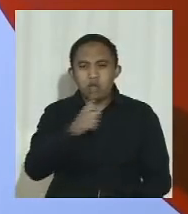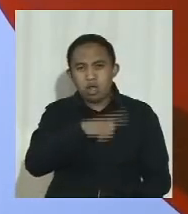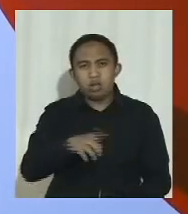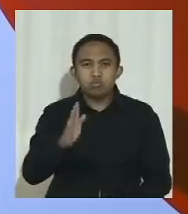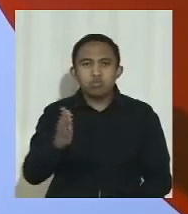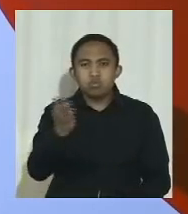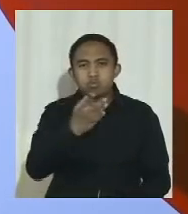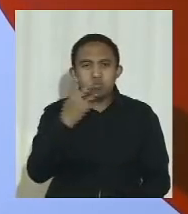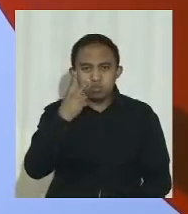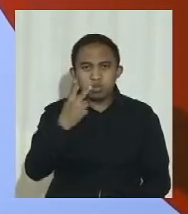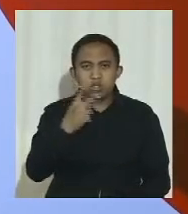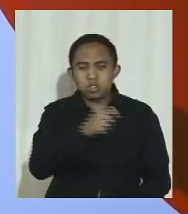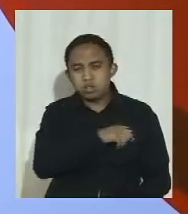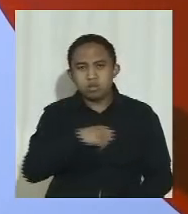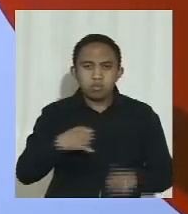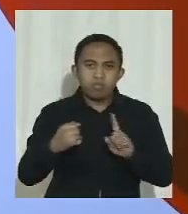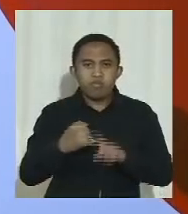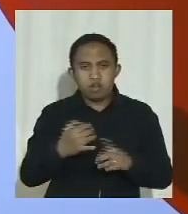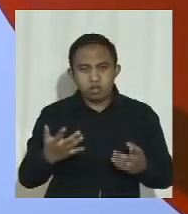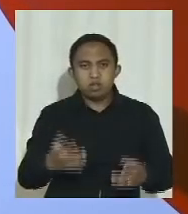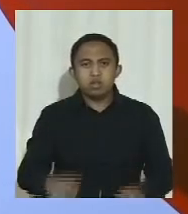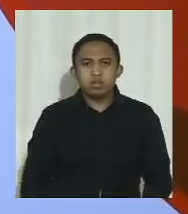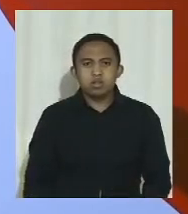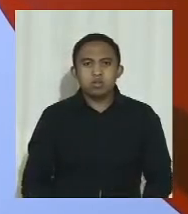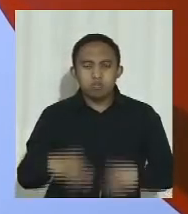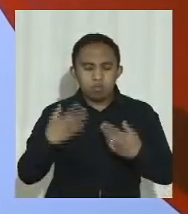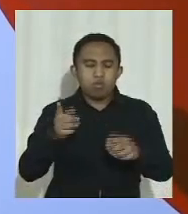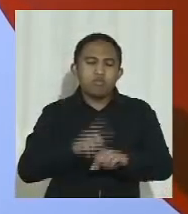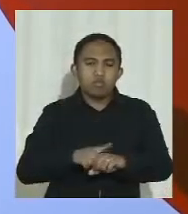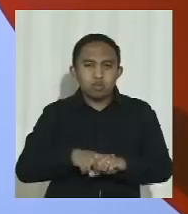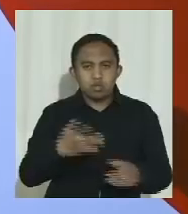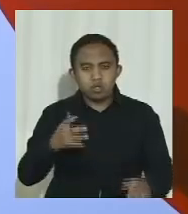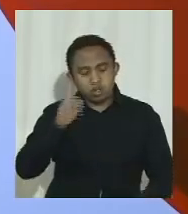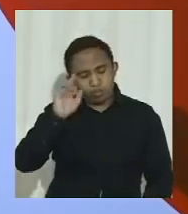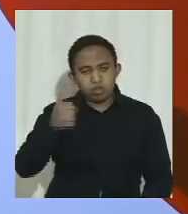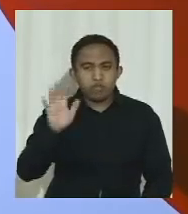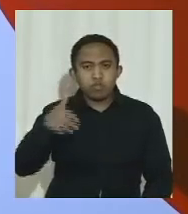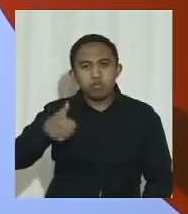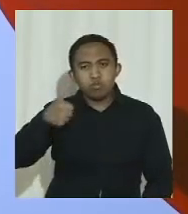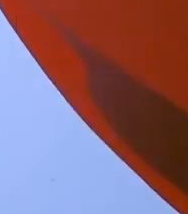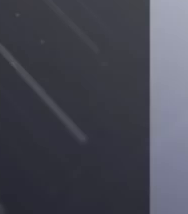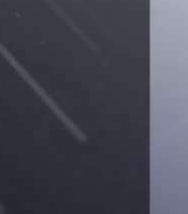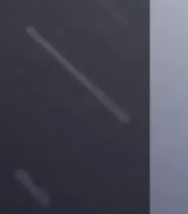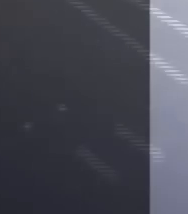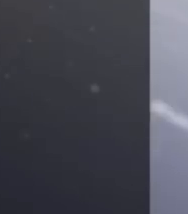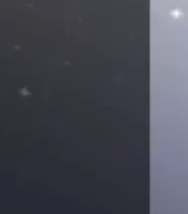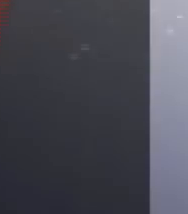ankasitrahana bevata ny fanaranao an'izany hatramin'ny farany. Manome fotoananao amin'ny amaraiko veloma tompoko.